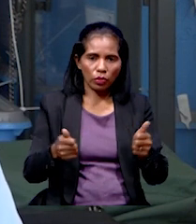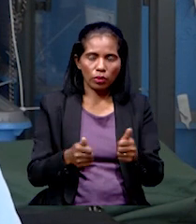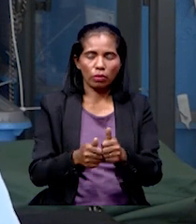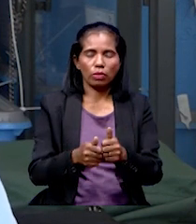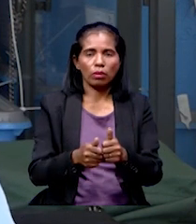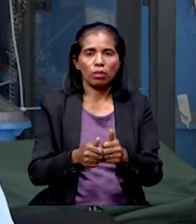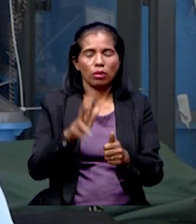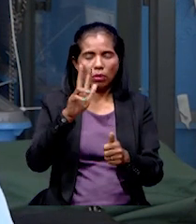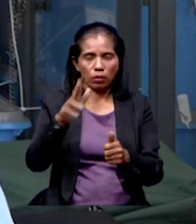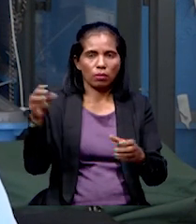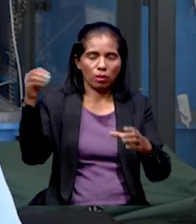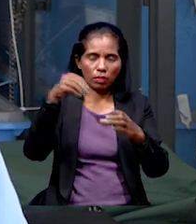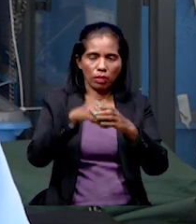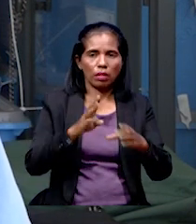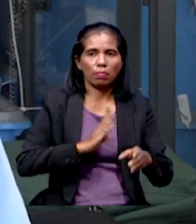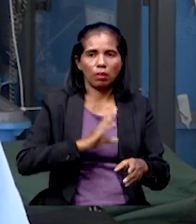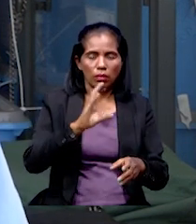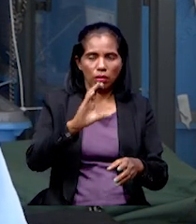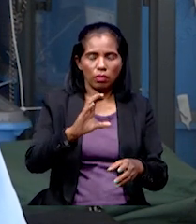ya boko villa.